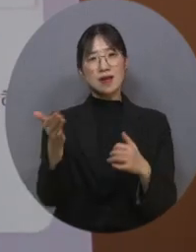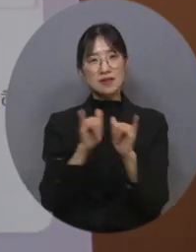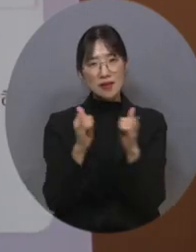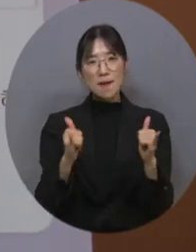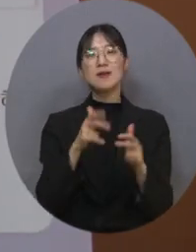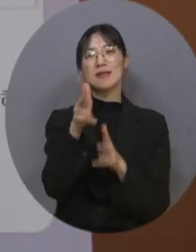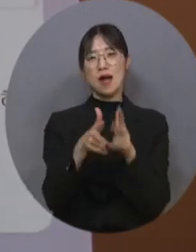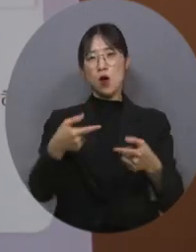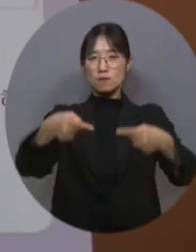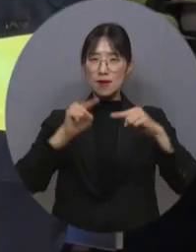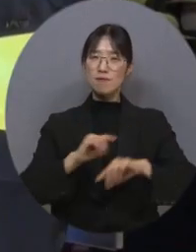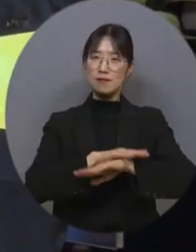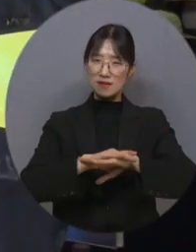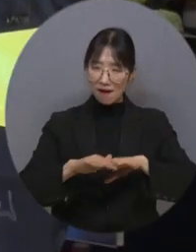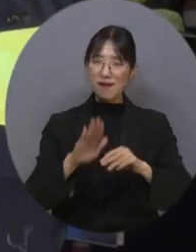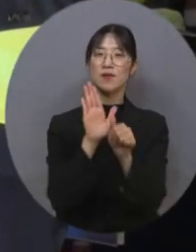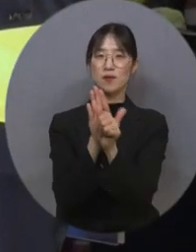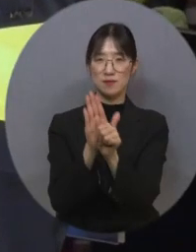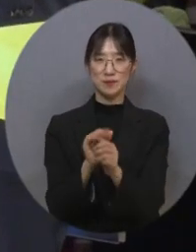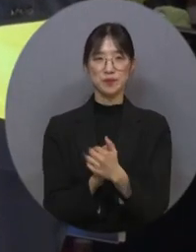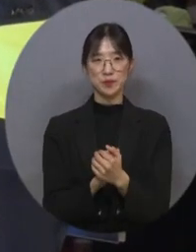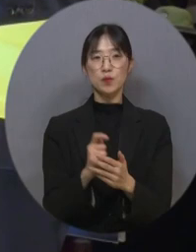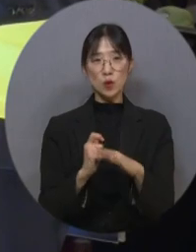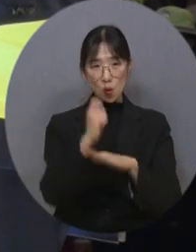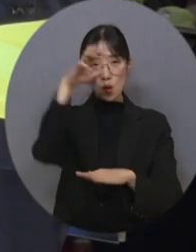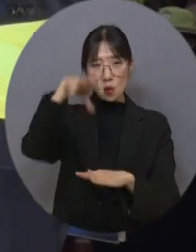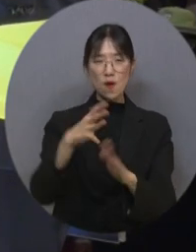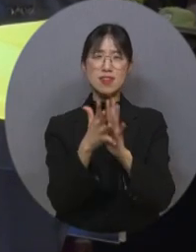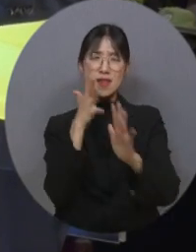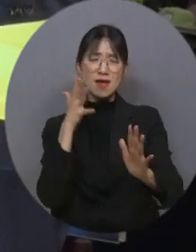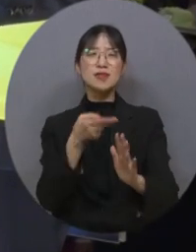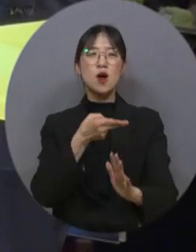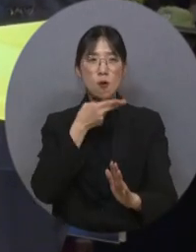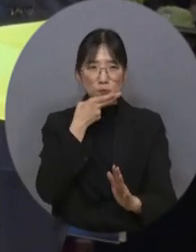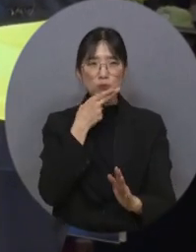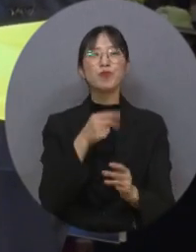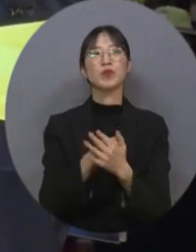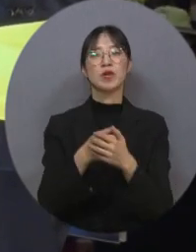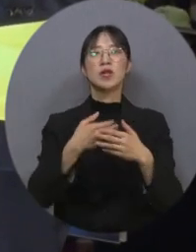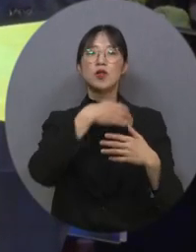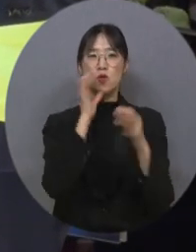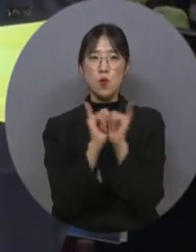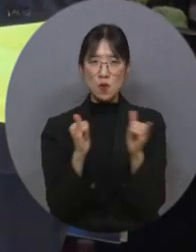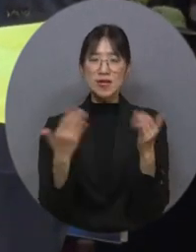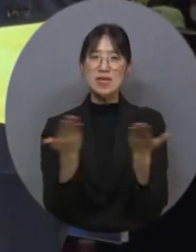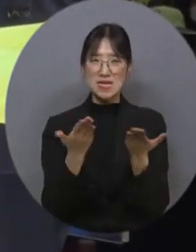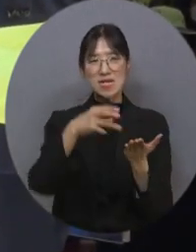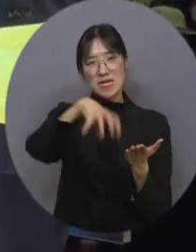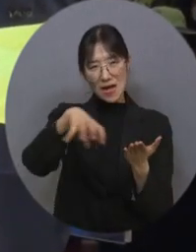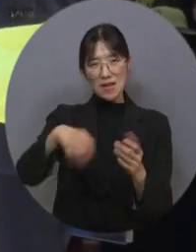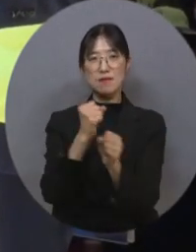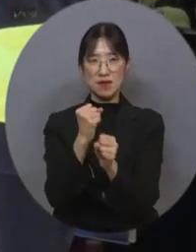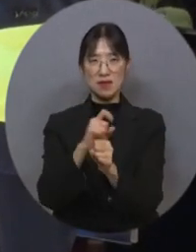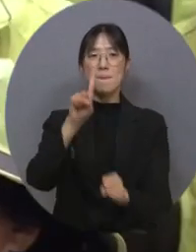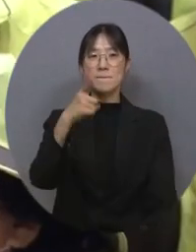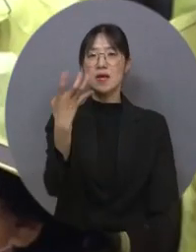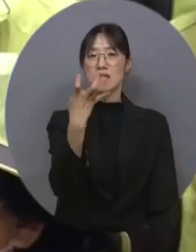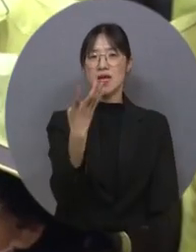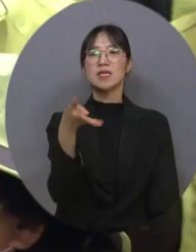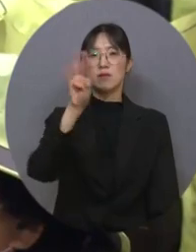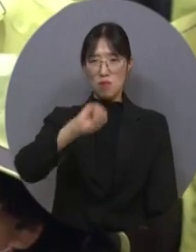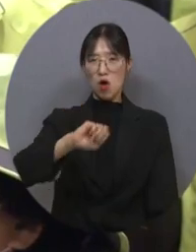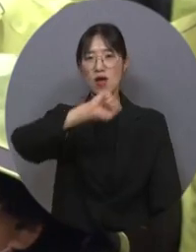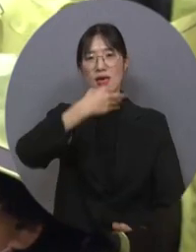있도록 도왔습니다. 고흥군은 올해 대기자 없는 노인 일자리 사업 추진을 목표로 140억 원의 예산을 투입해